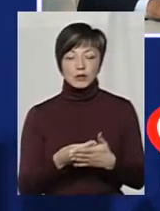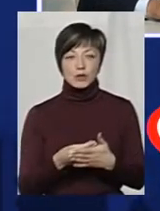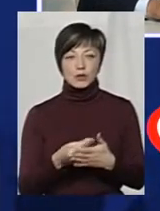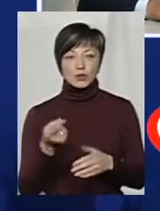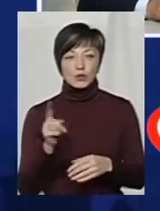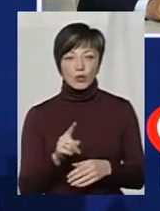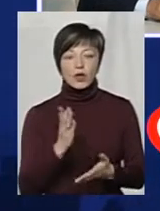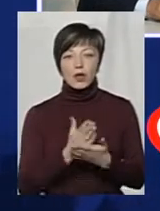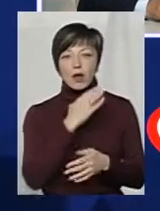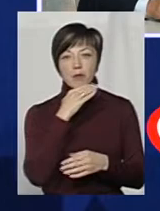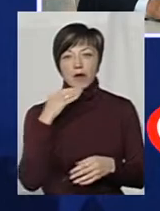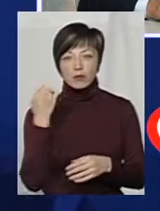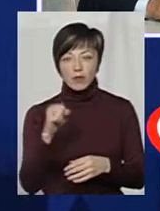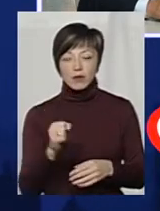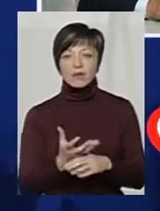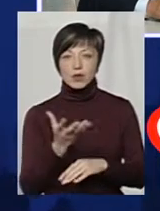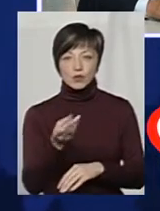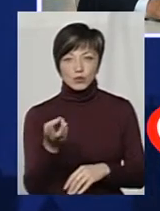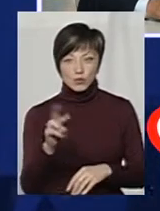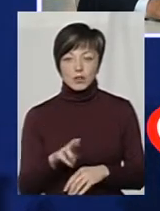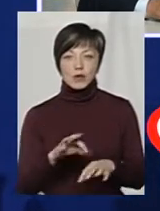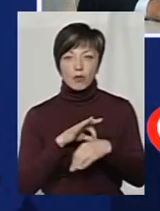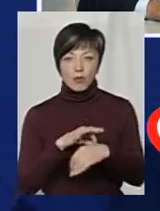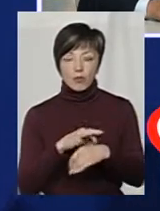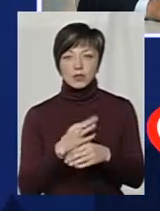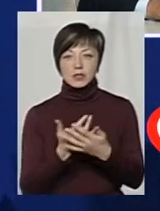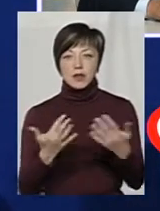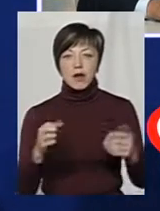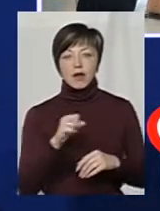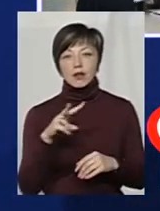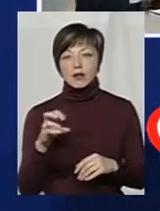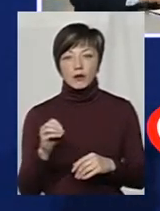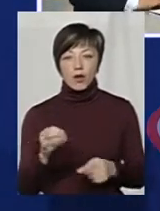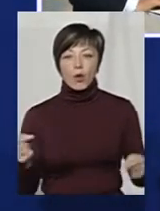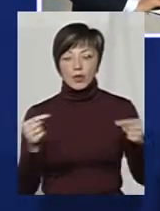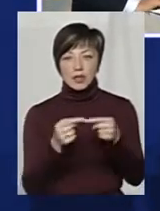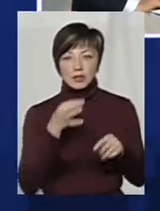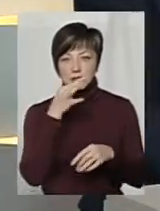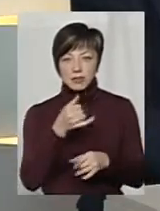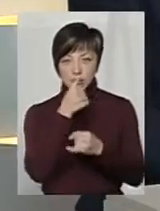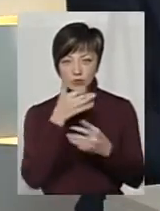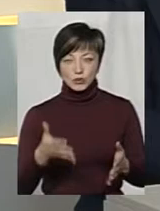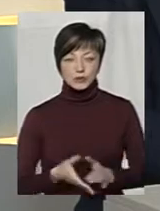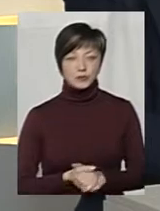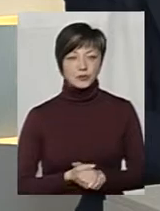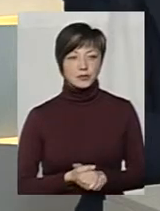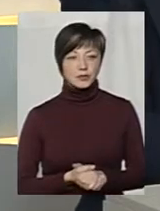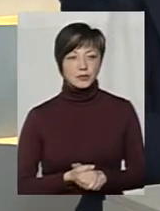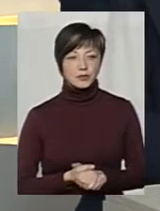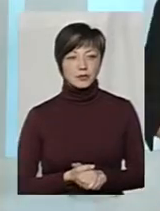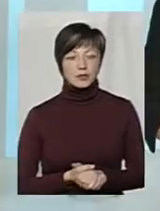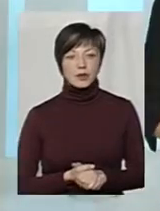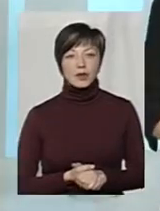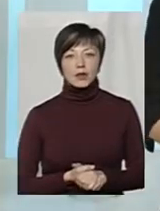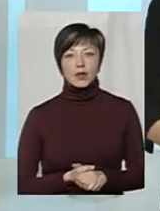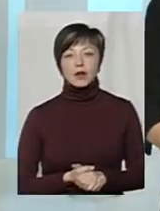Тому є багато виграних, і вони фінансуються і проводяться. Але, ну, конкретніше щось сказати мені складно. Зрозуміло, дякую.